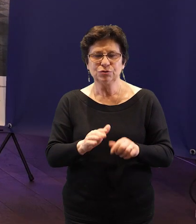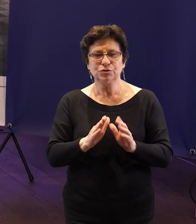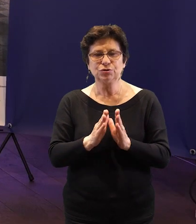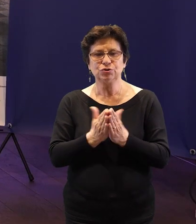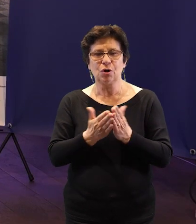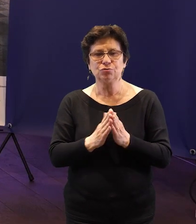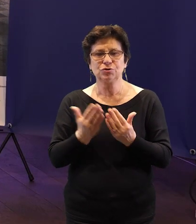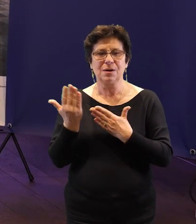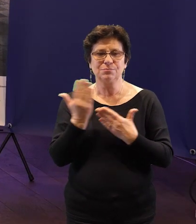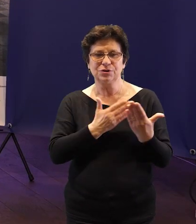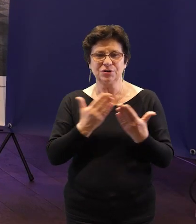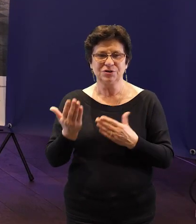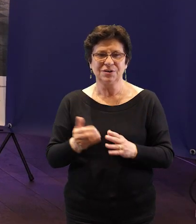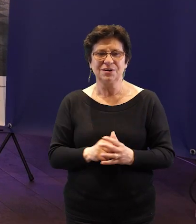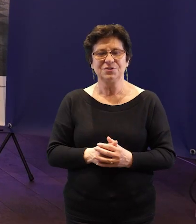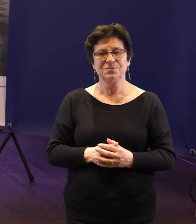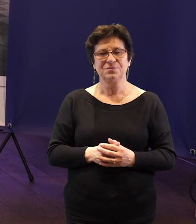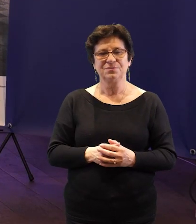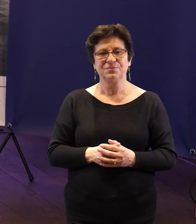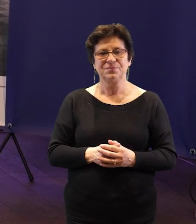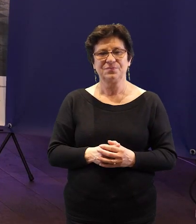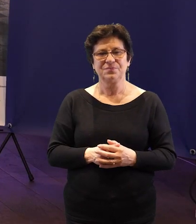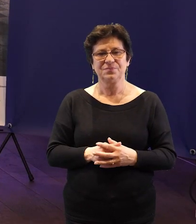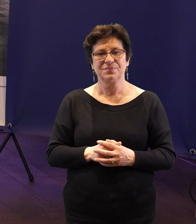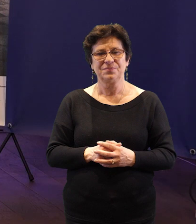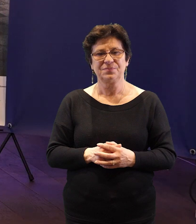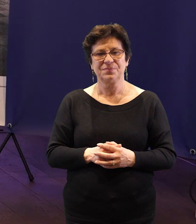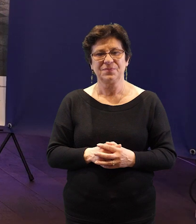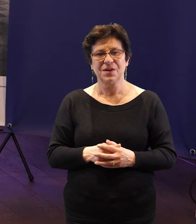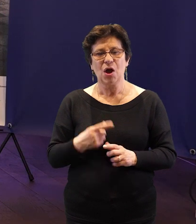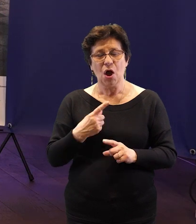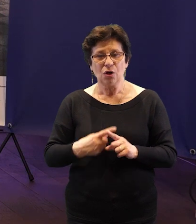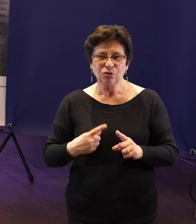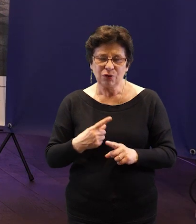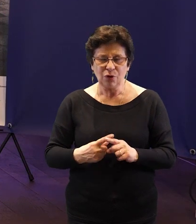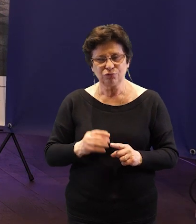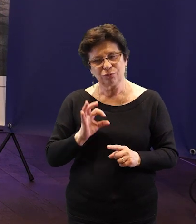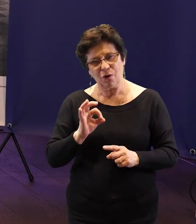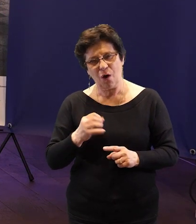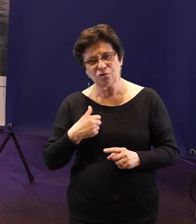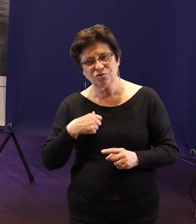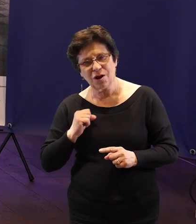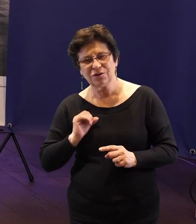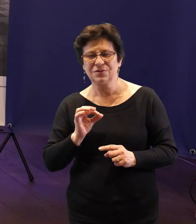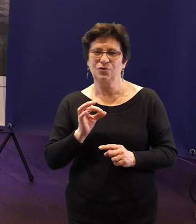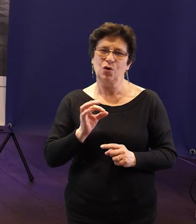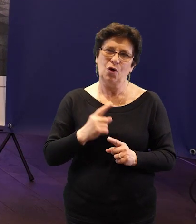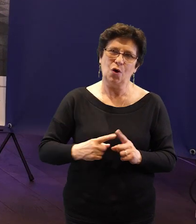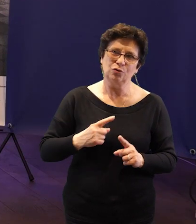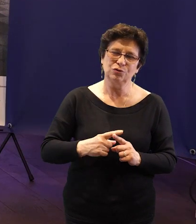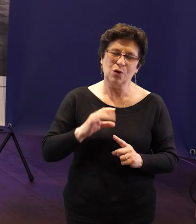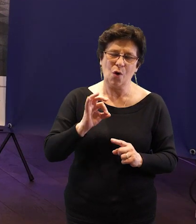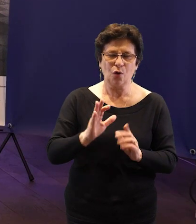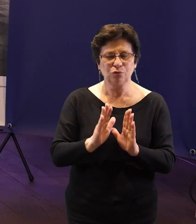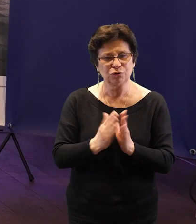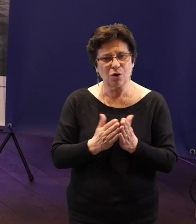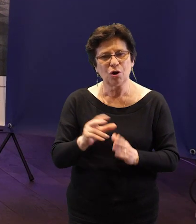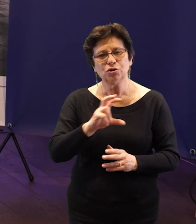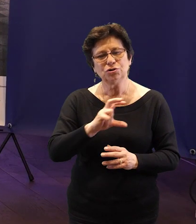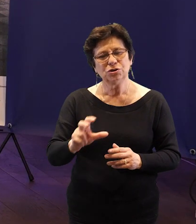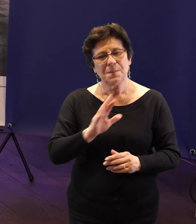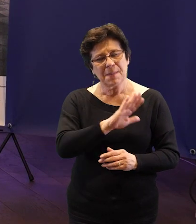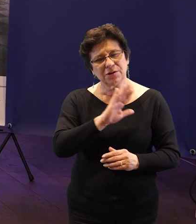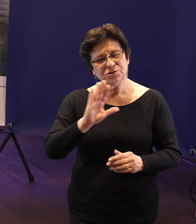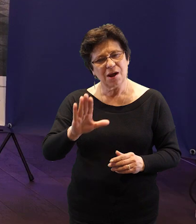Tak, i to widzę, że to jest tyle. Także troszkę o śledztwach, troszkę o książkach. Jeżeli macie Państwo jakieś